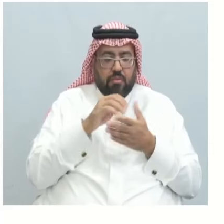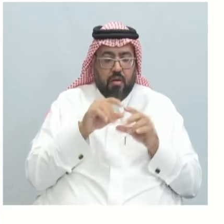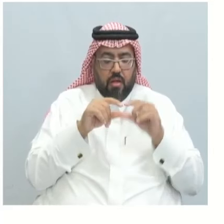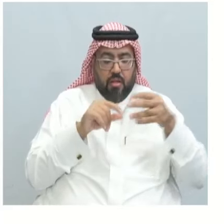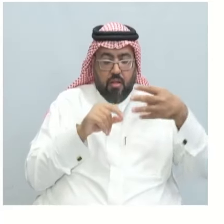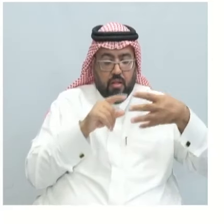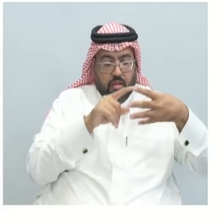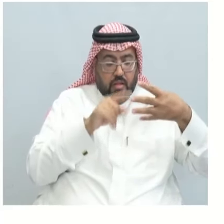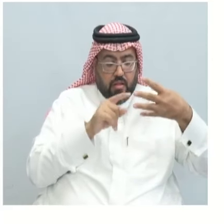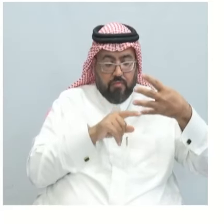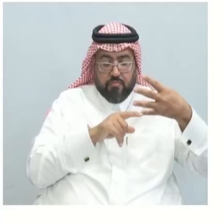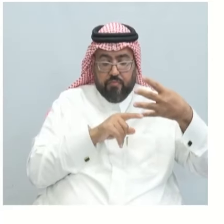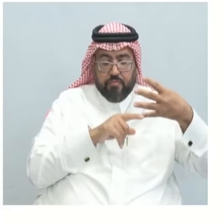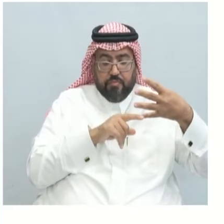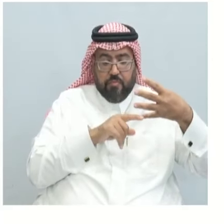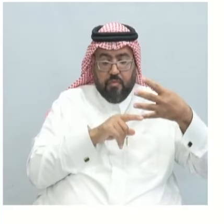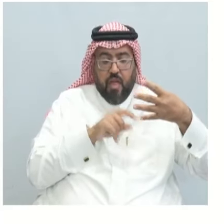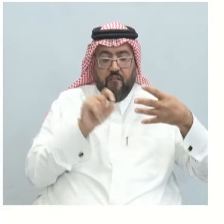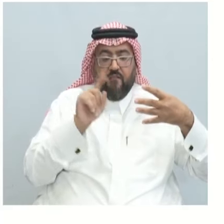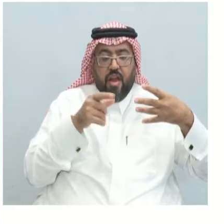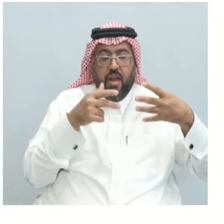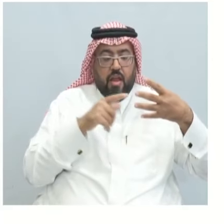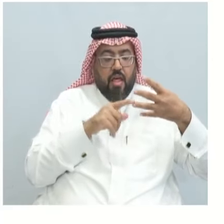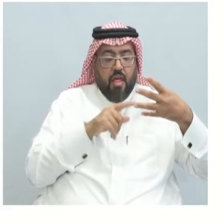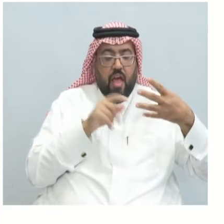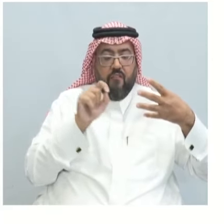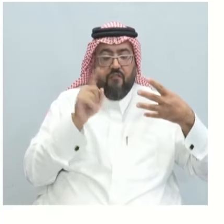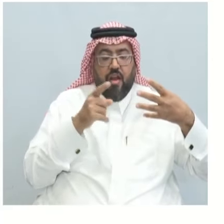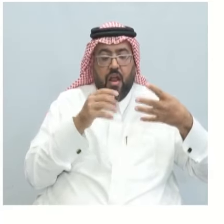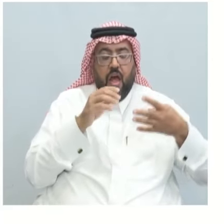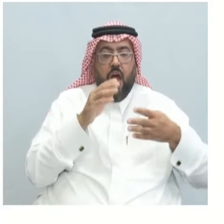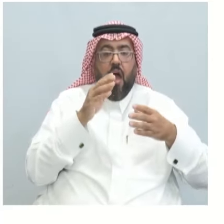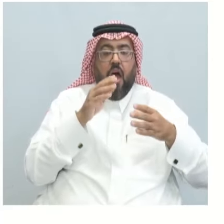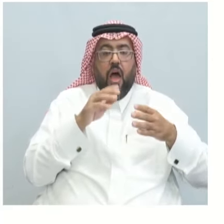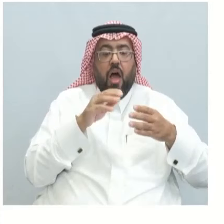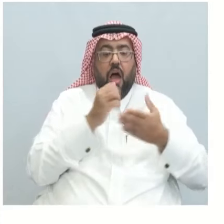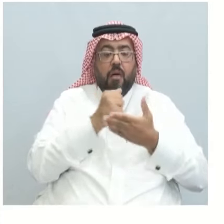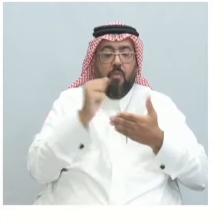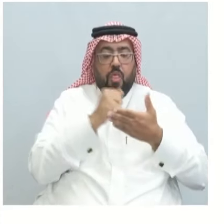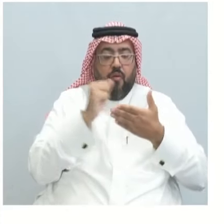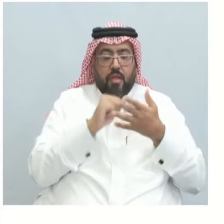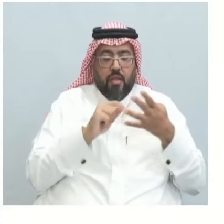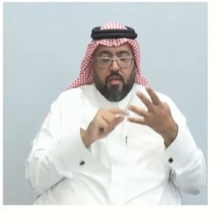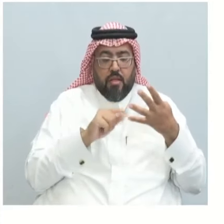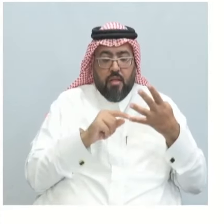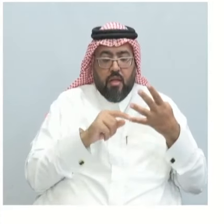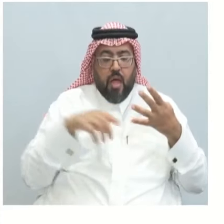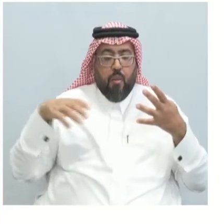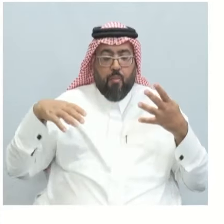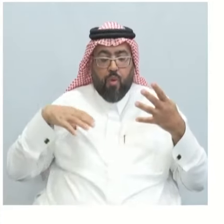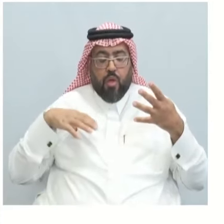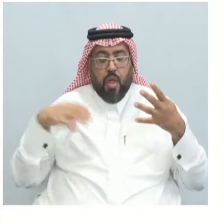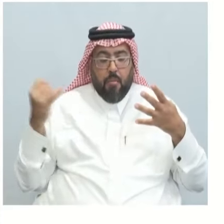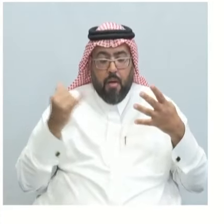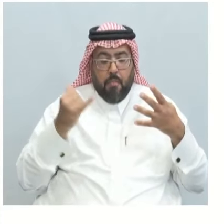محرك الاقراص فرغ سله المحذوفات استخدم مدير المهام